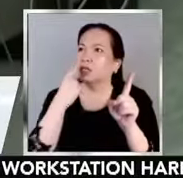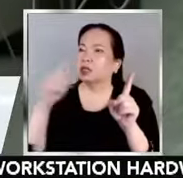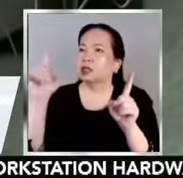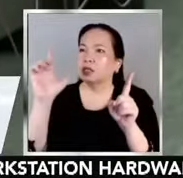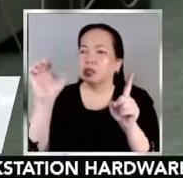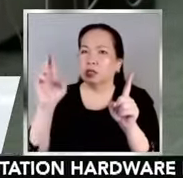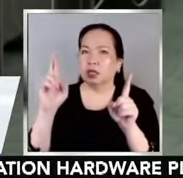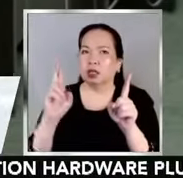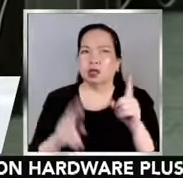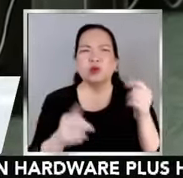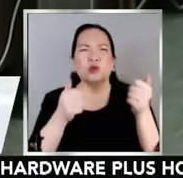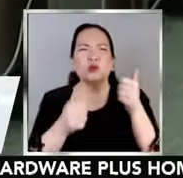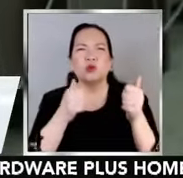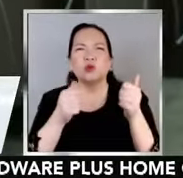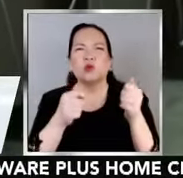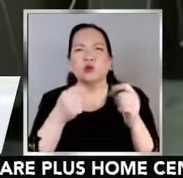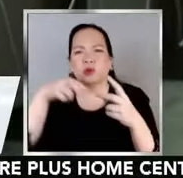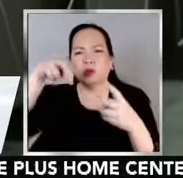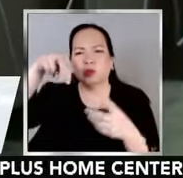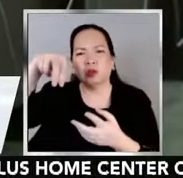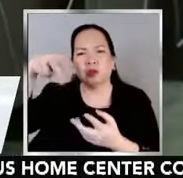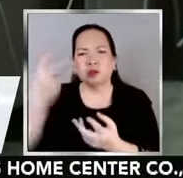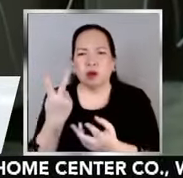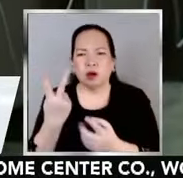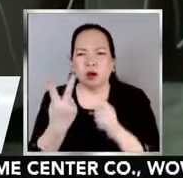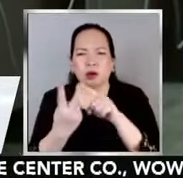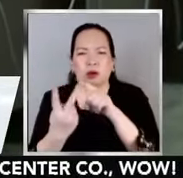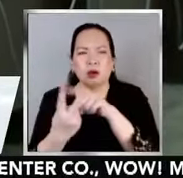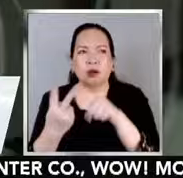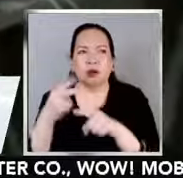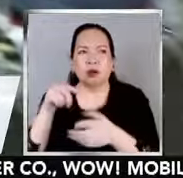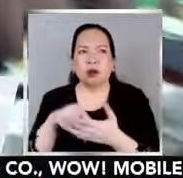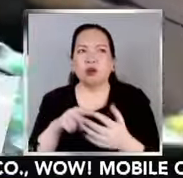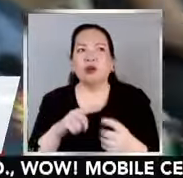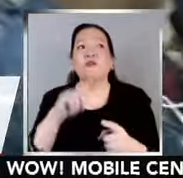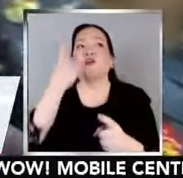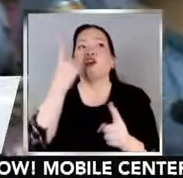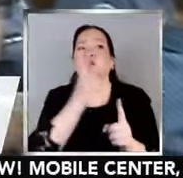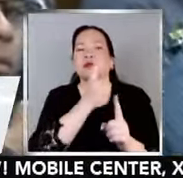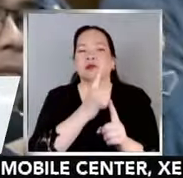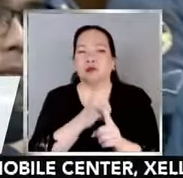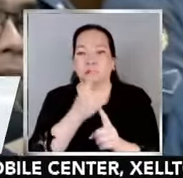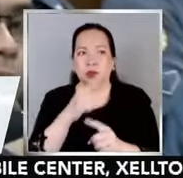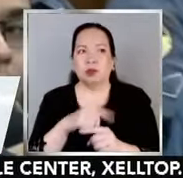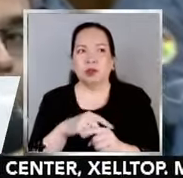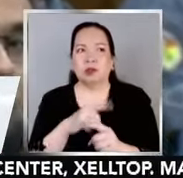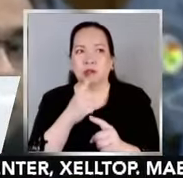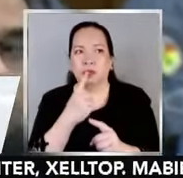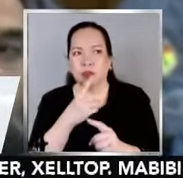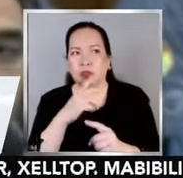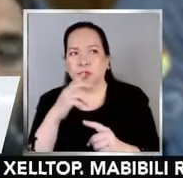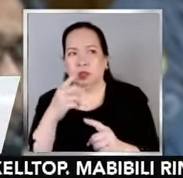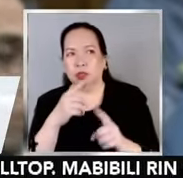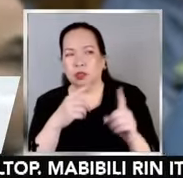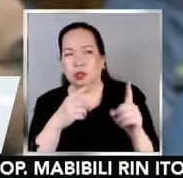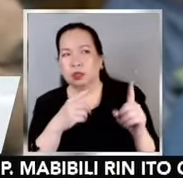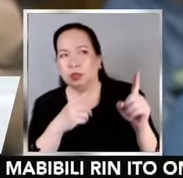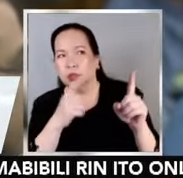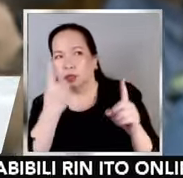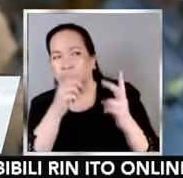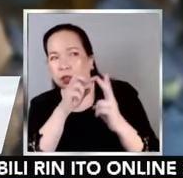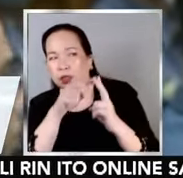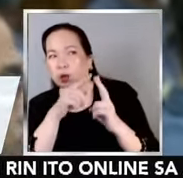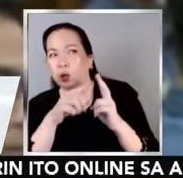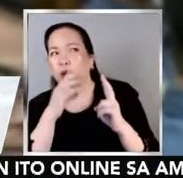sa dalawang nakatayo? Yung pangalawa o yung una? Yung una po. Yung una, maupo na yung last. Sino yung nag-CR?